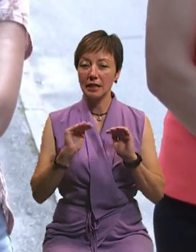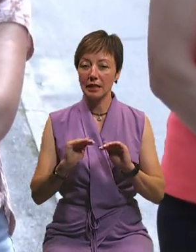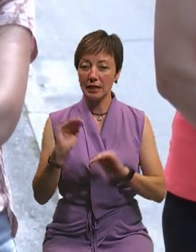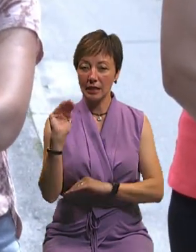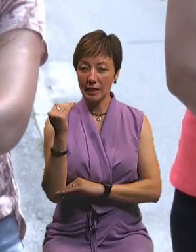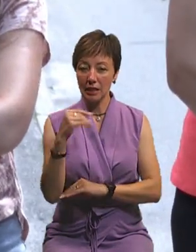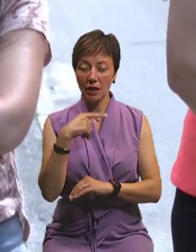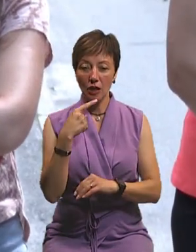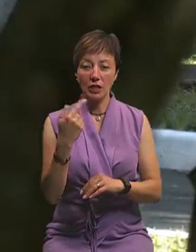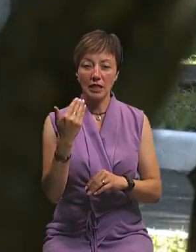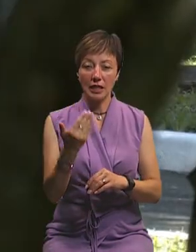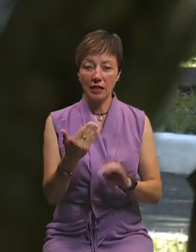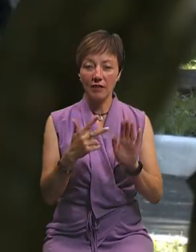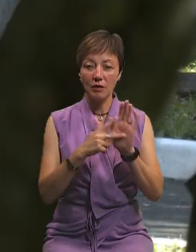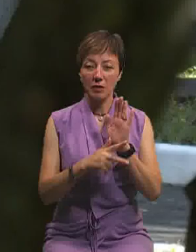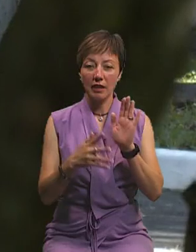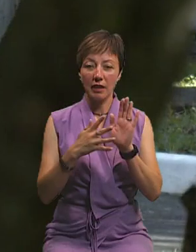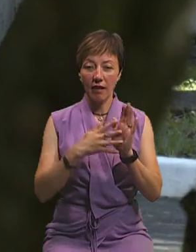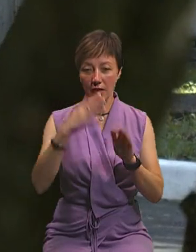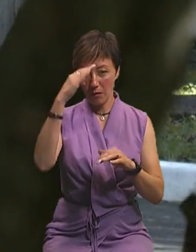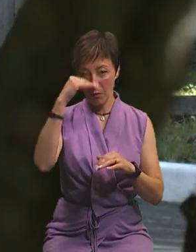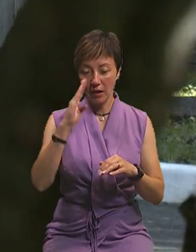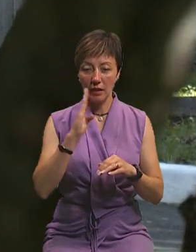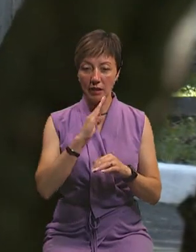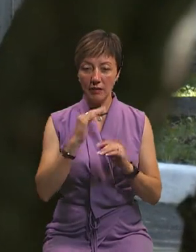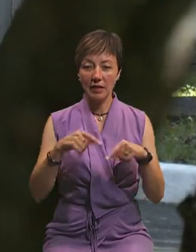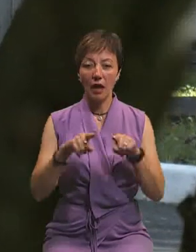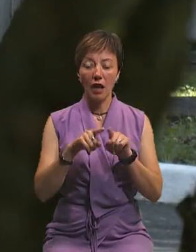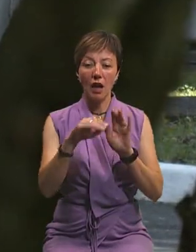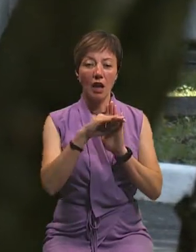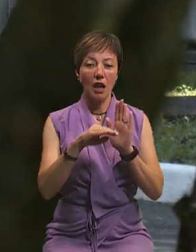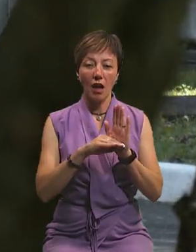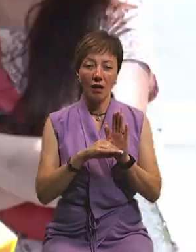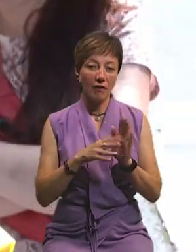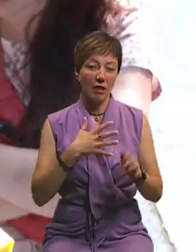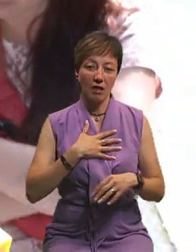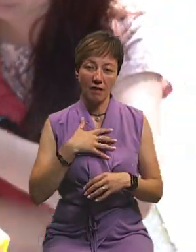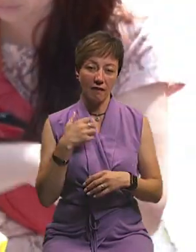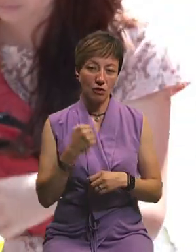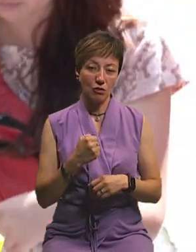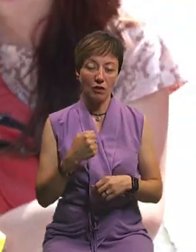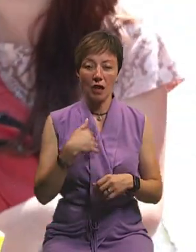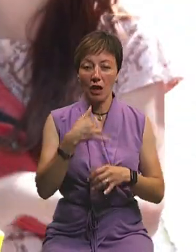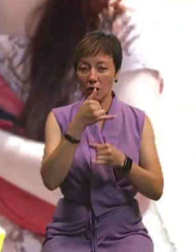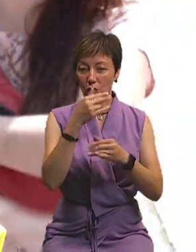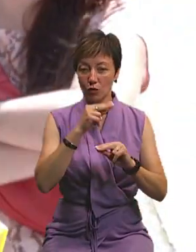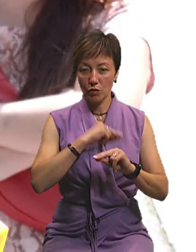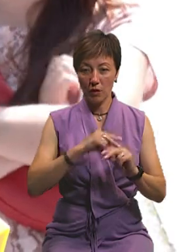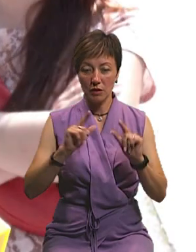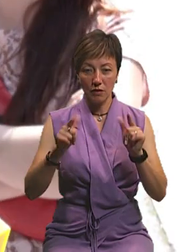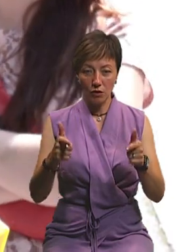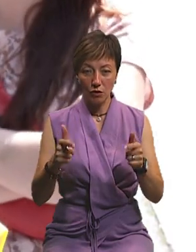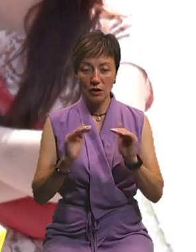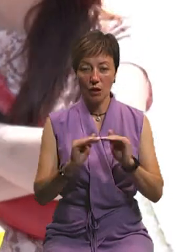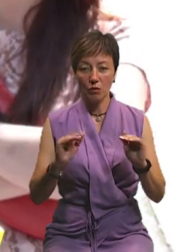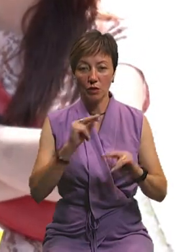мишалова каже її Та ще 89 батьків дітей цього закладу такий графік роботи не влаштовує я не можу працевлаштуватися тому